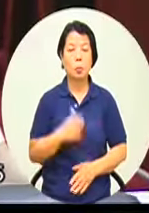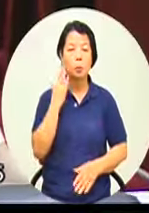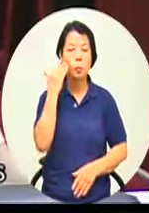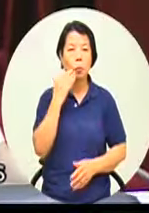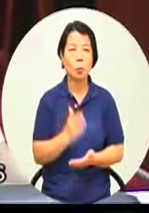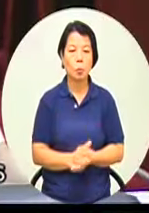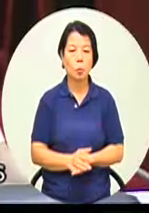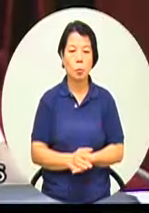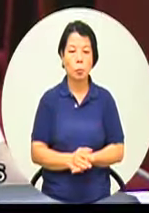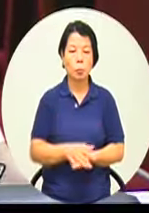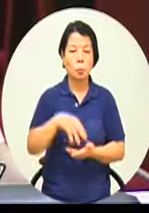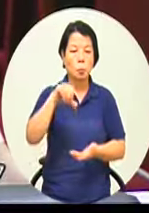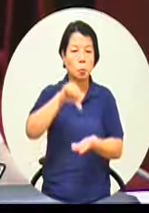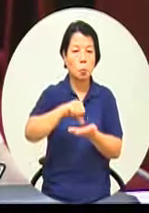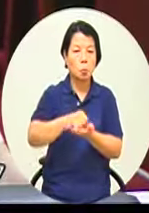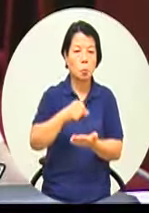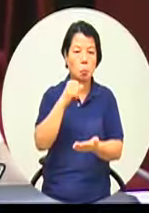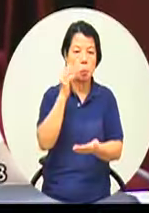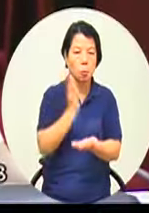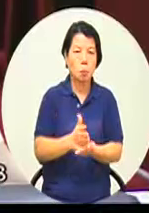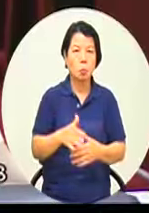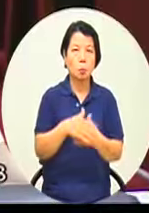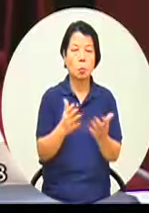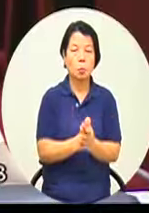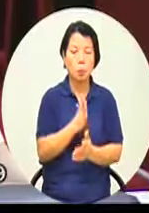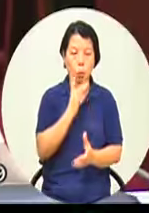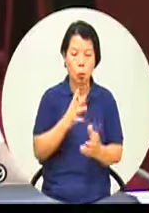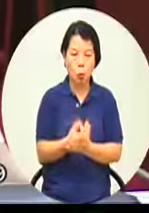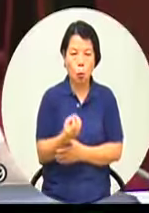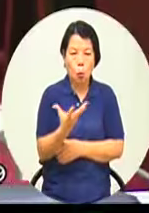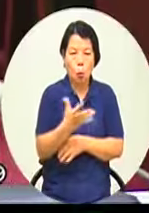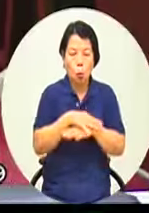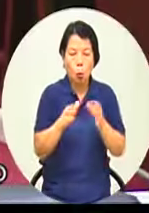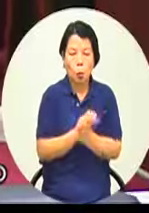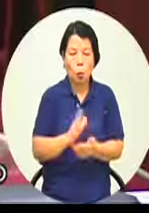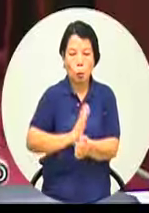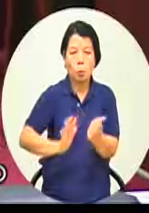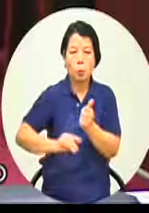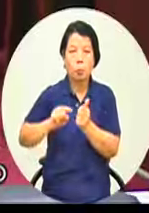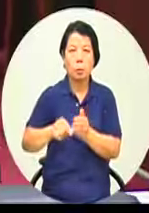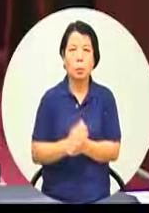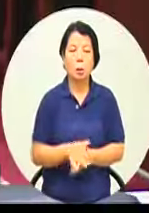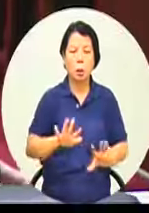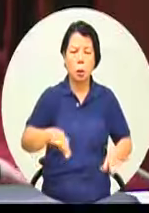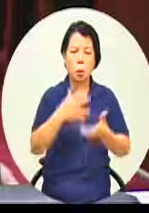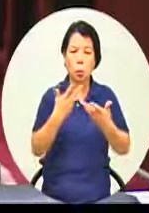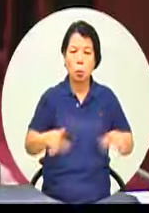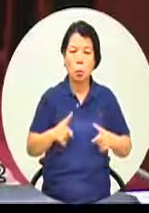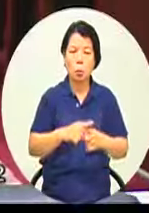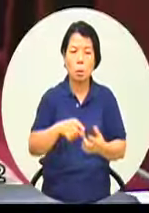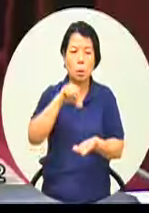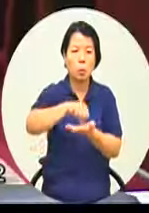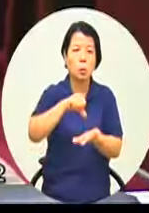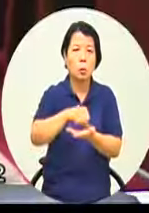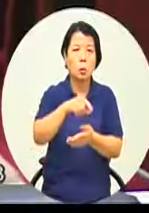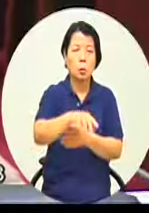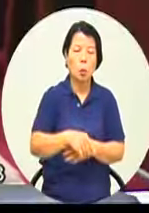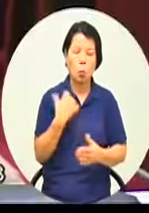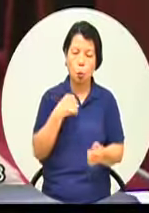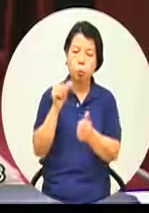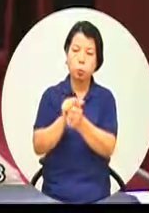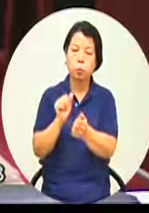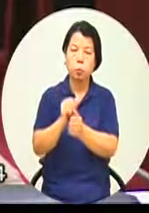太 over 了，一定会导致我们的粮食危机越来越严重。你就这样的不爱这些了嘛？你想讲啊，不为了靠政府补